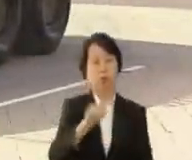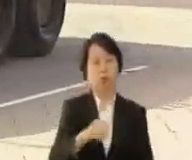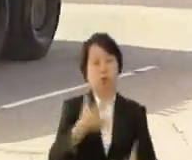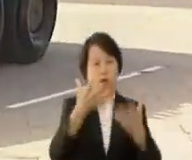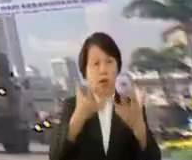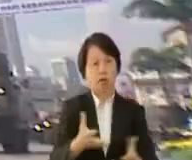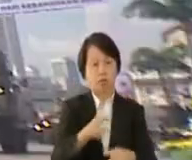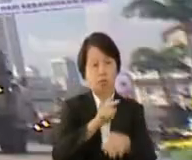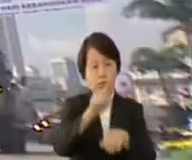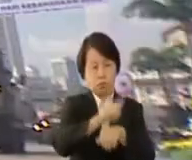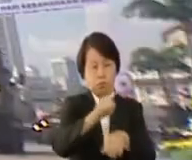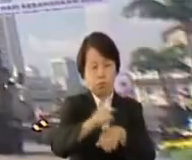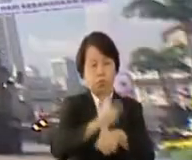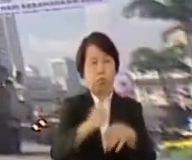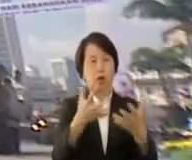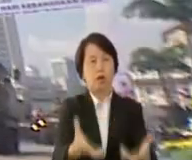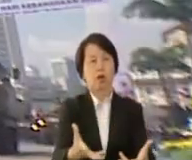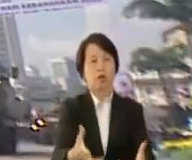machine gun.